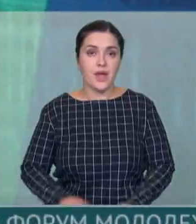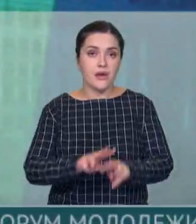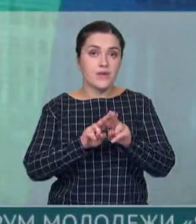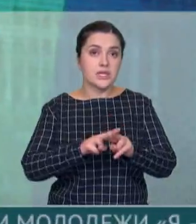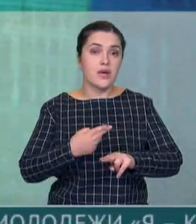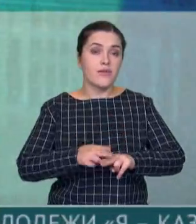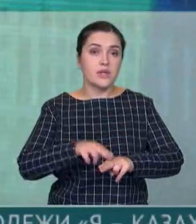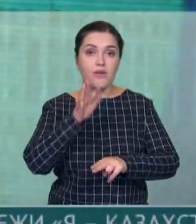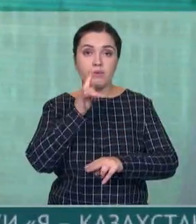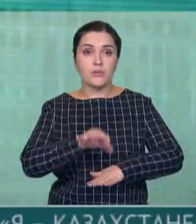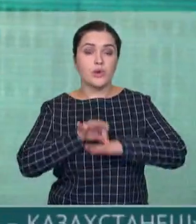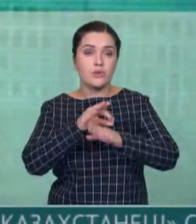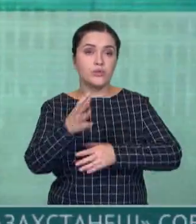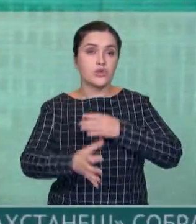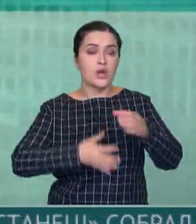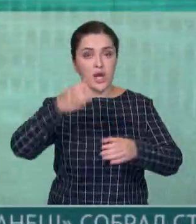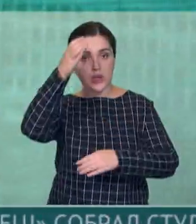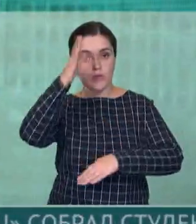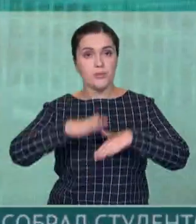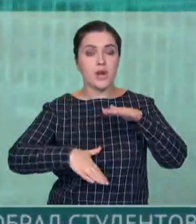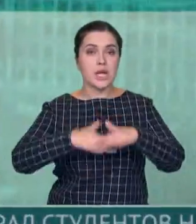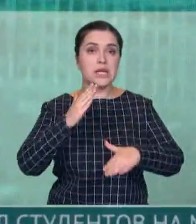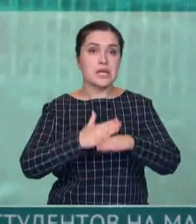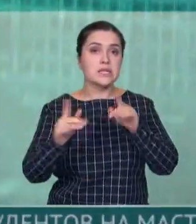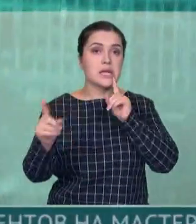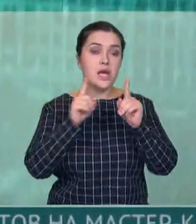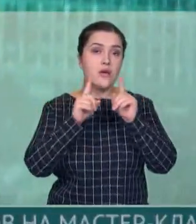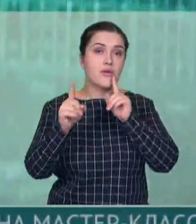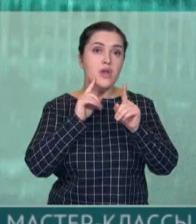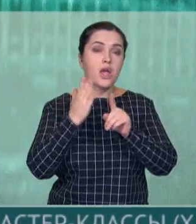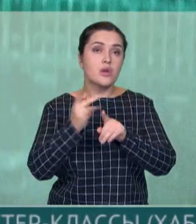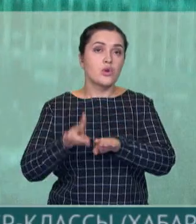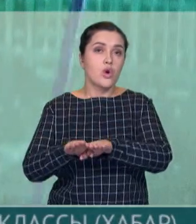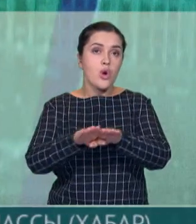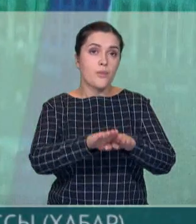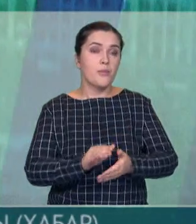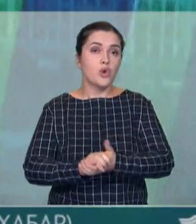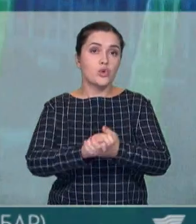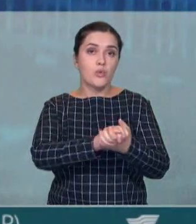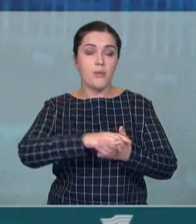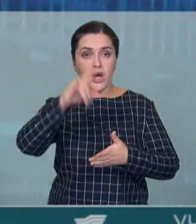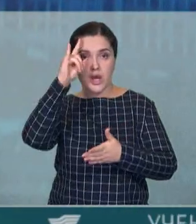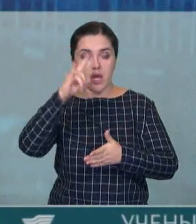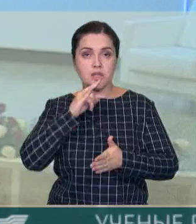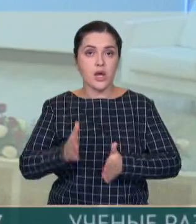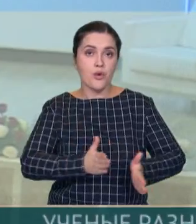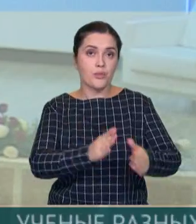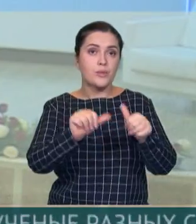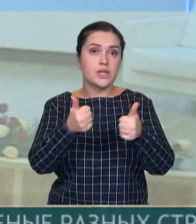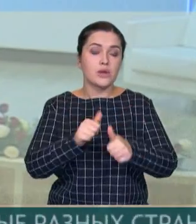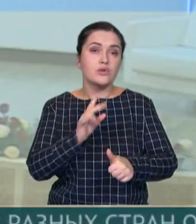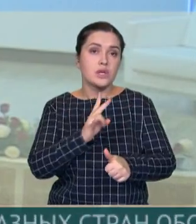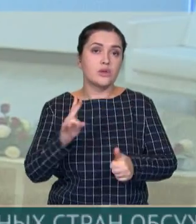В Астане в эти минуты проходит международная научно-практическая конференция «Идентичность и единство. Казахстанский путь и модель Нурсултана